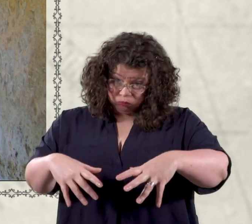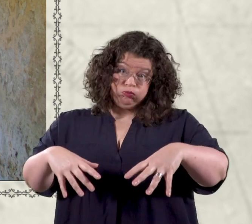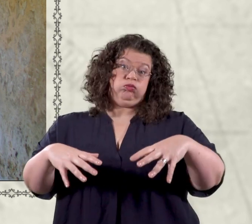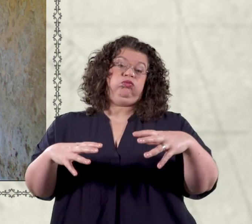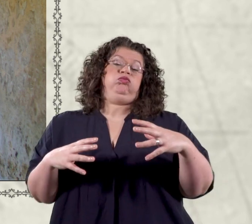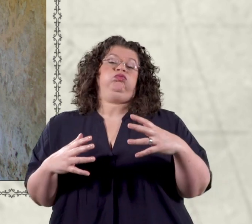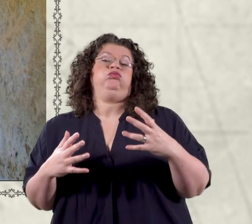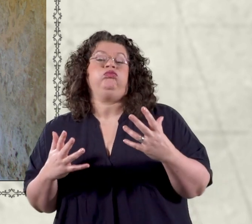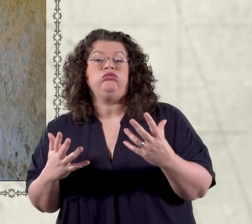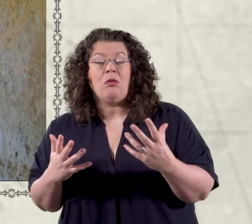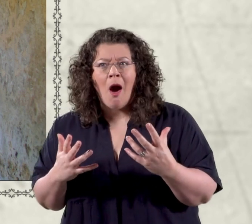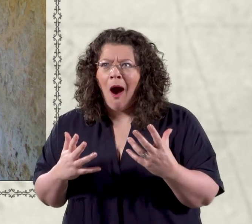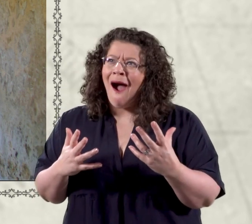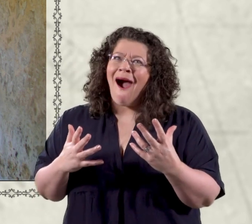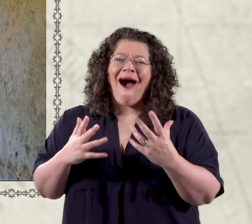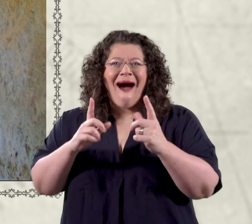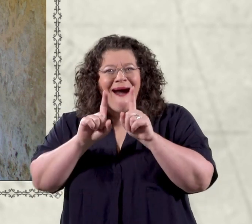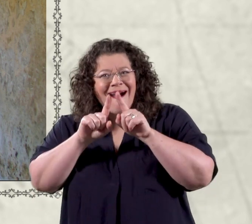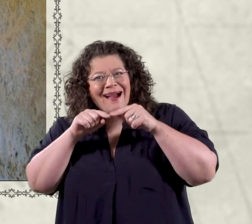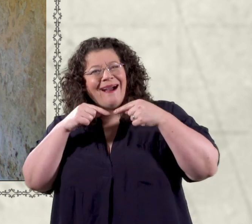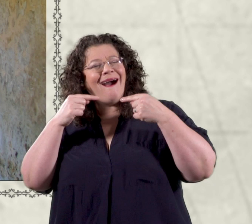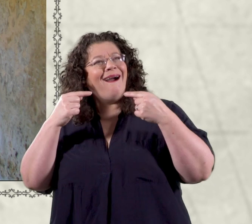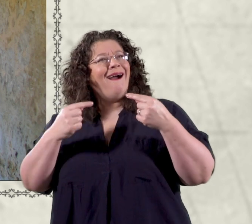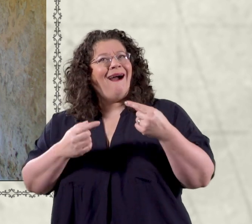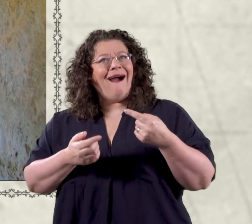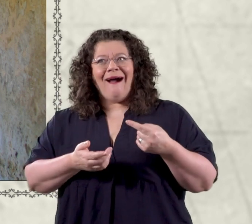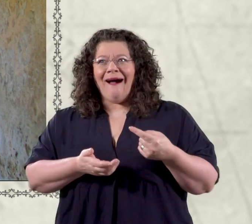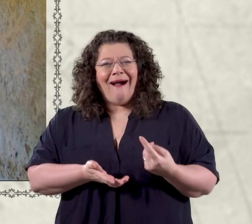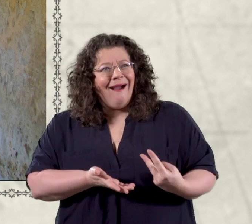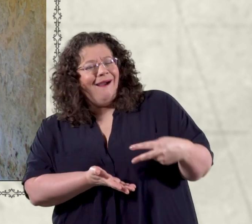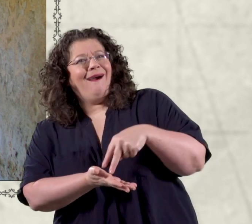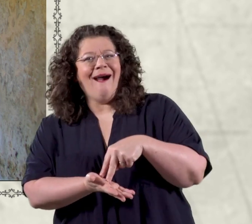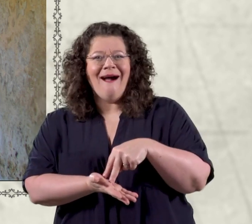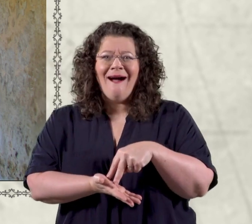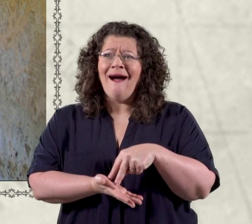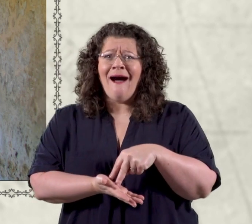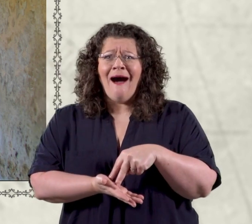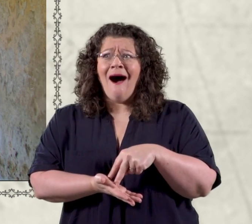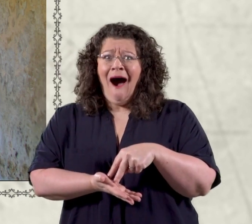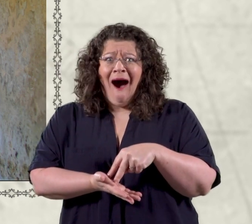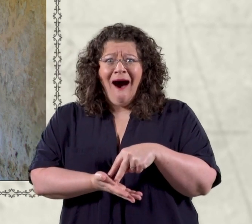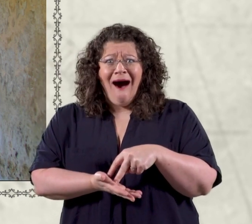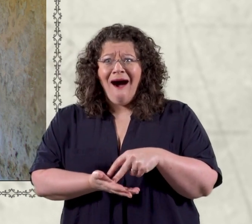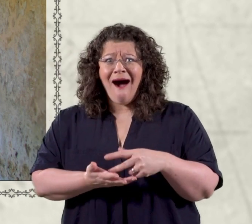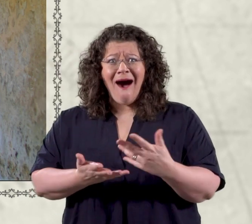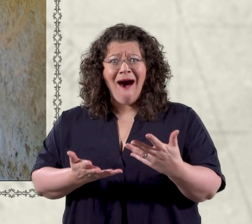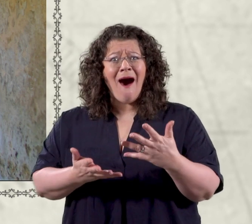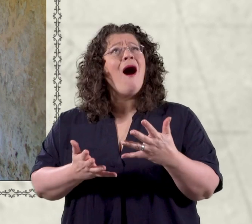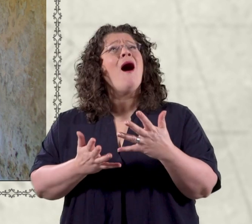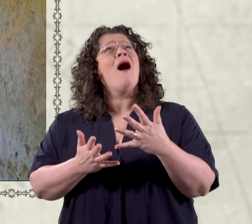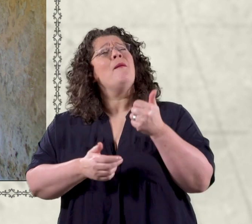chodi ar ei draed, a gyda gwen a folaidd ar ei wyneb, dyma fo'n dweud, o, i ddiw